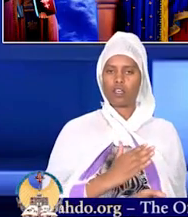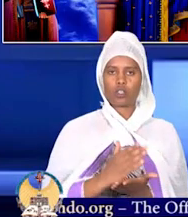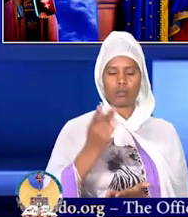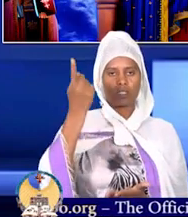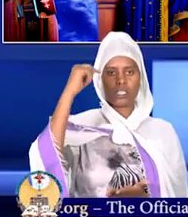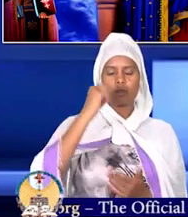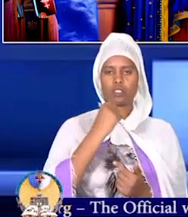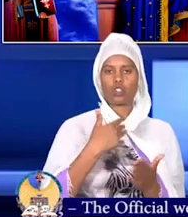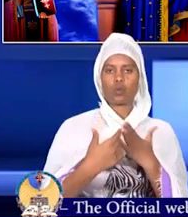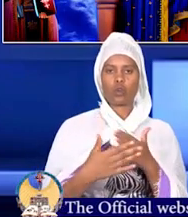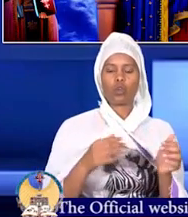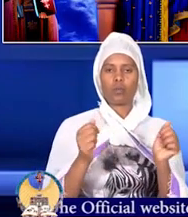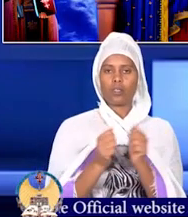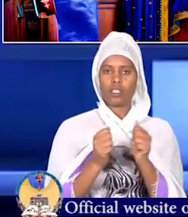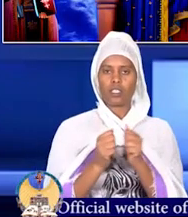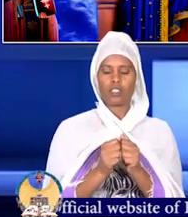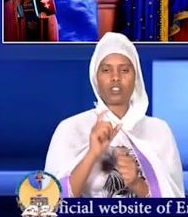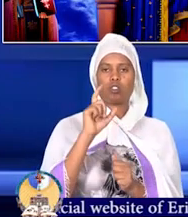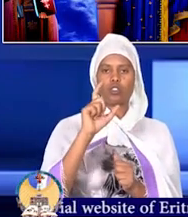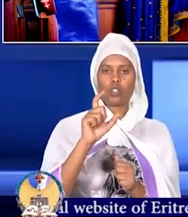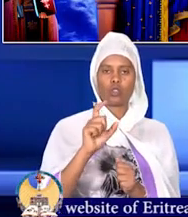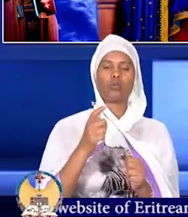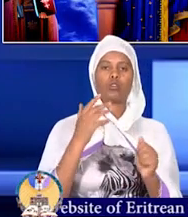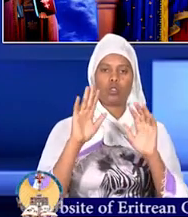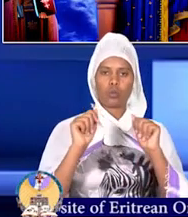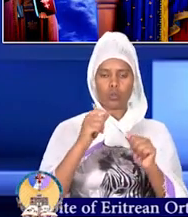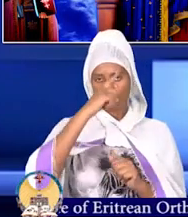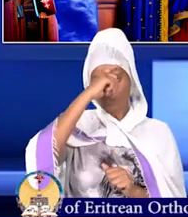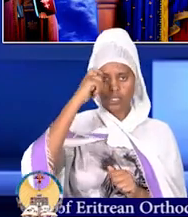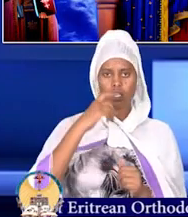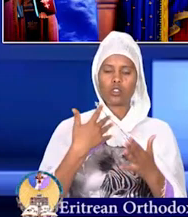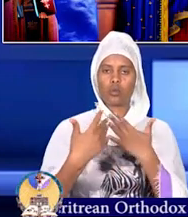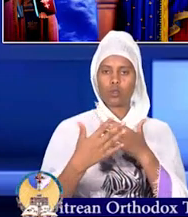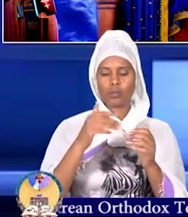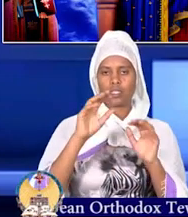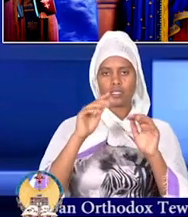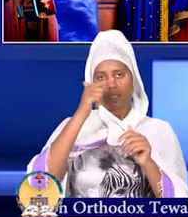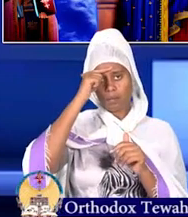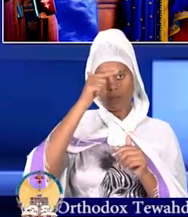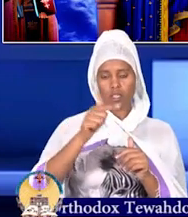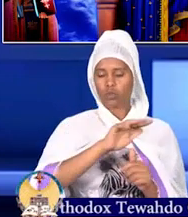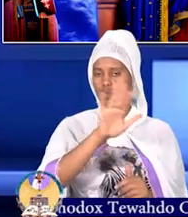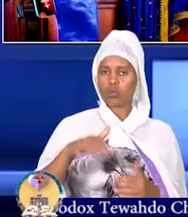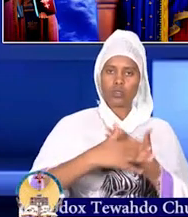ዮሴፍን ታሪኾም እግዚኣብሄር ዝገበረሎም ነገር ንሳቶም ዝነበሮም ስራሕ ዝነበሮም እምነት